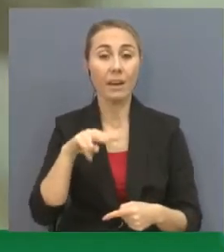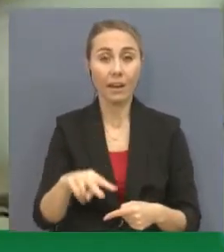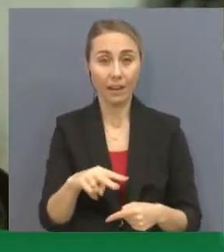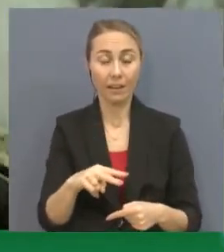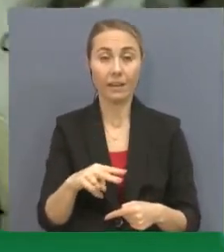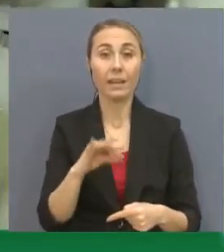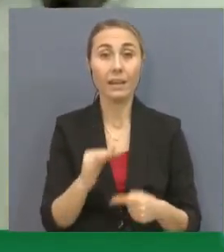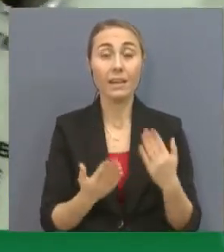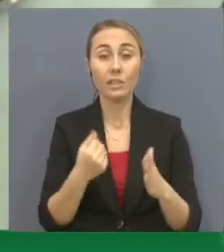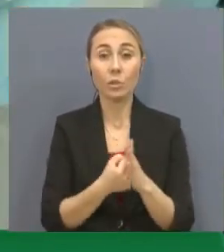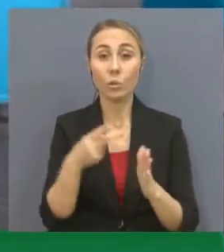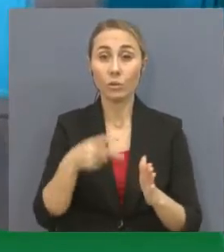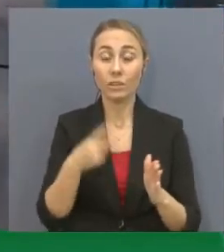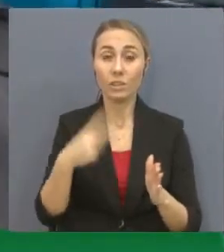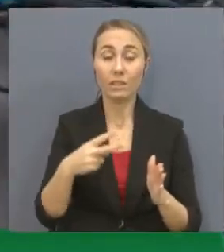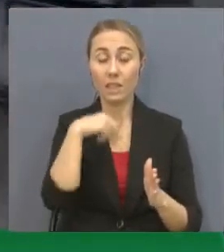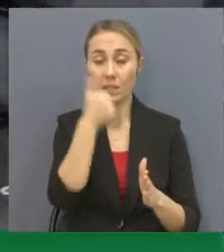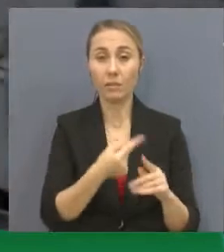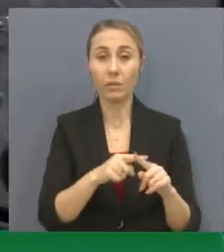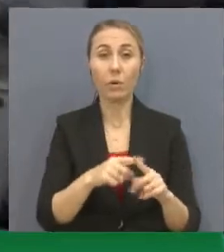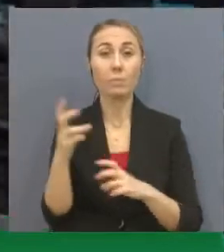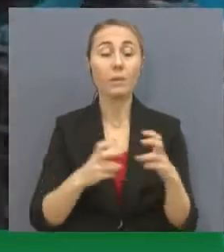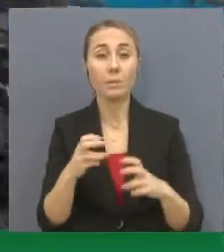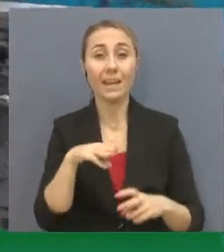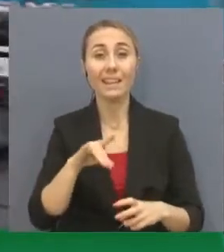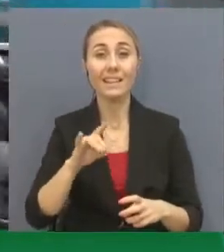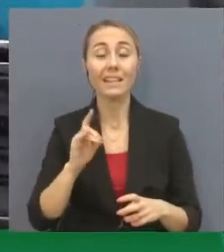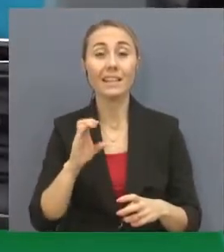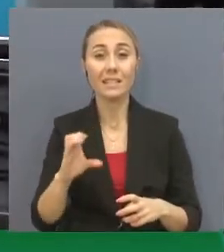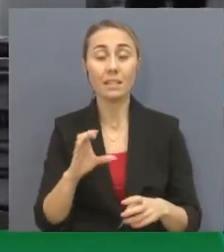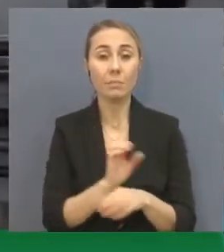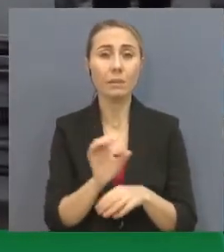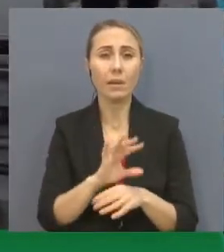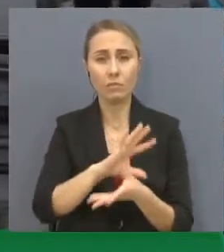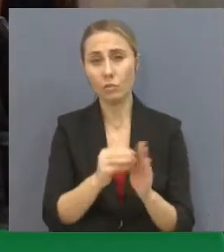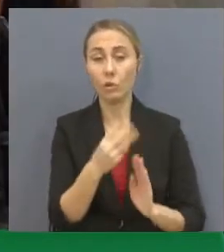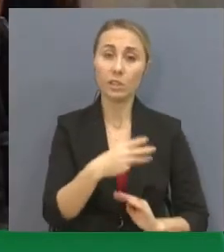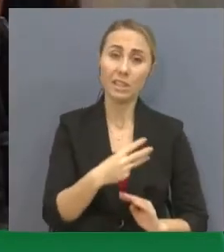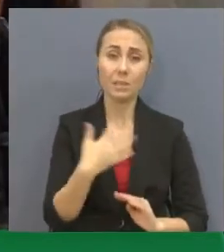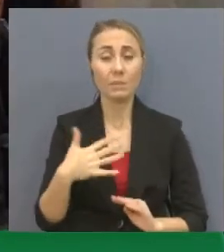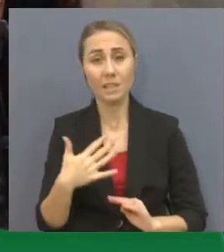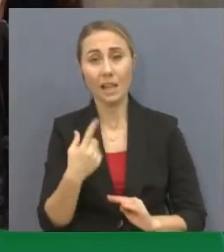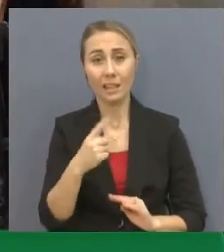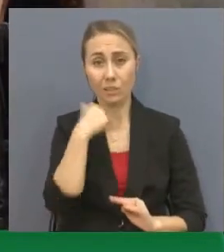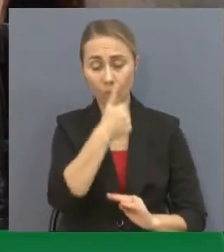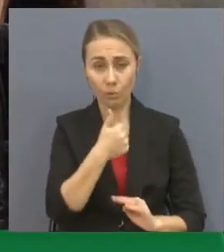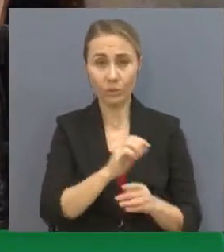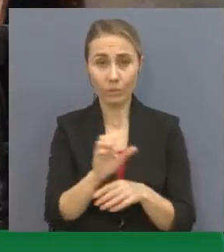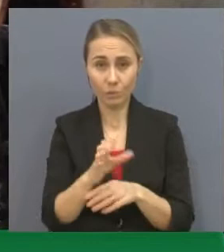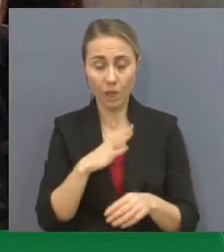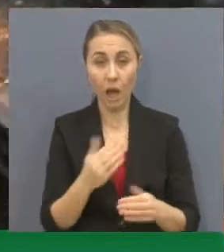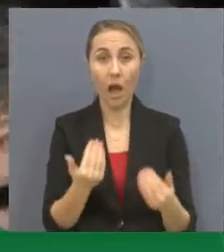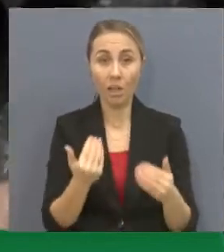легких если до 2020 года на предприятии кто нас производились всего 30 50 изделий в год то с учетом нынешнего